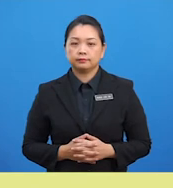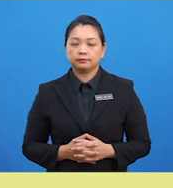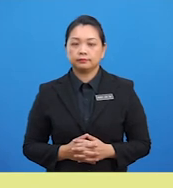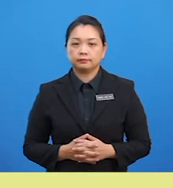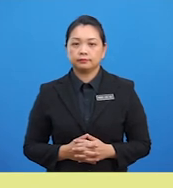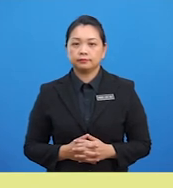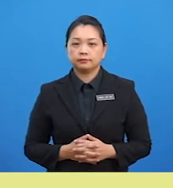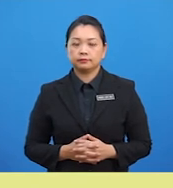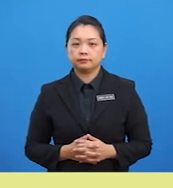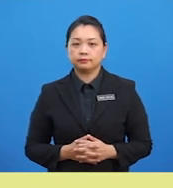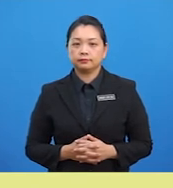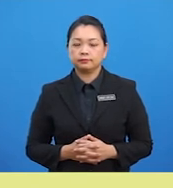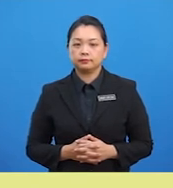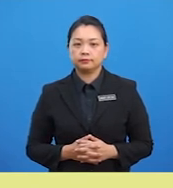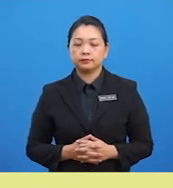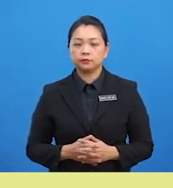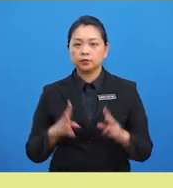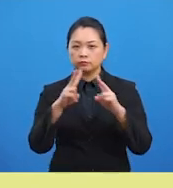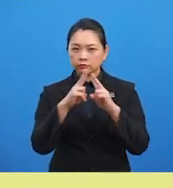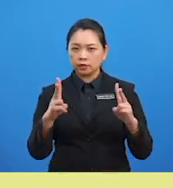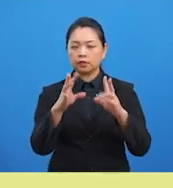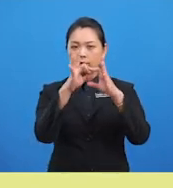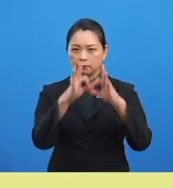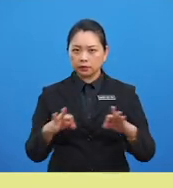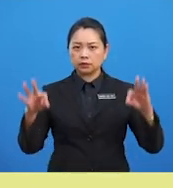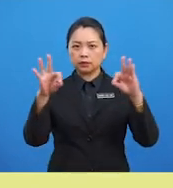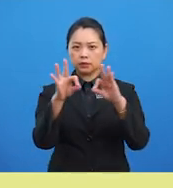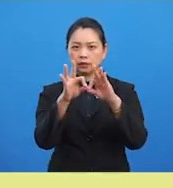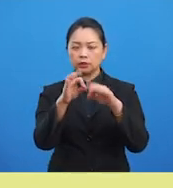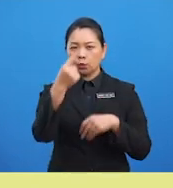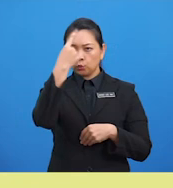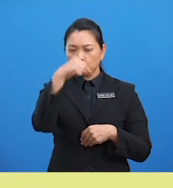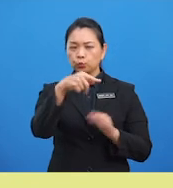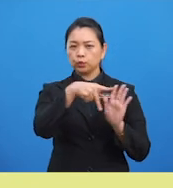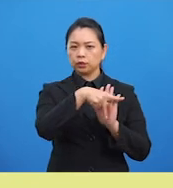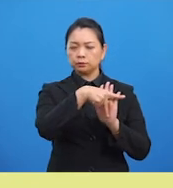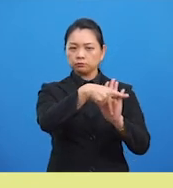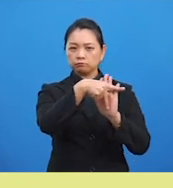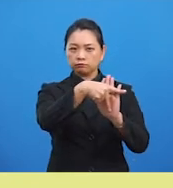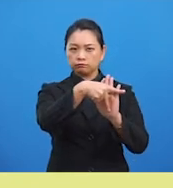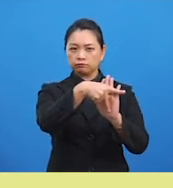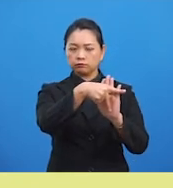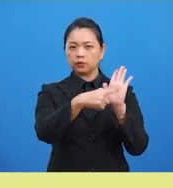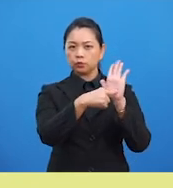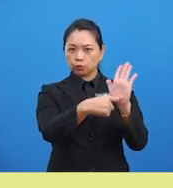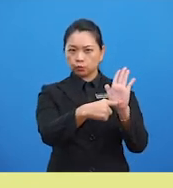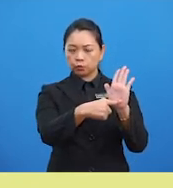Ianya sangat penting untuk dipersembahkan dengan